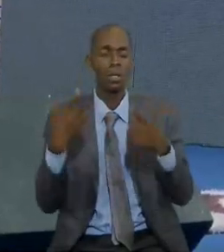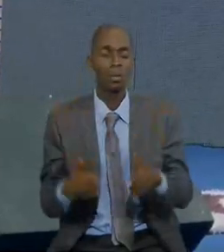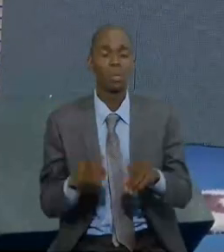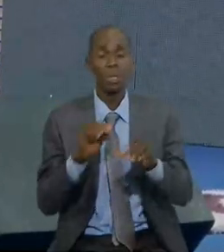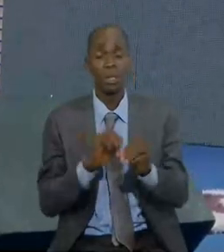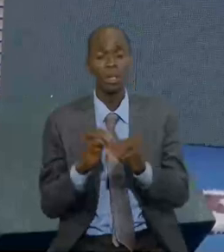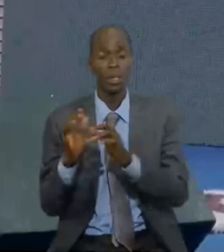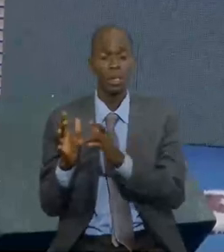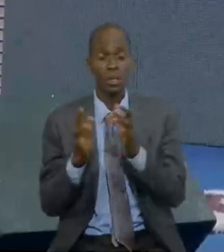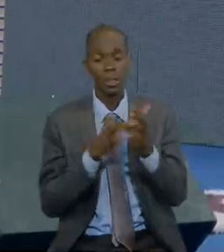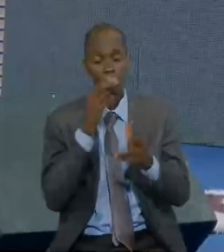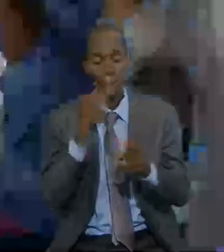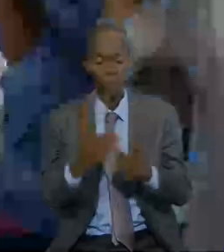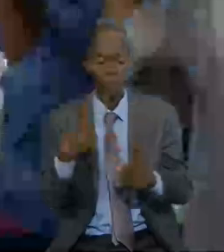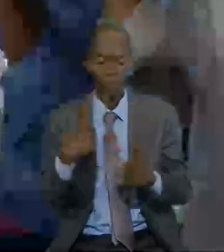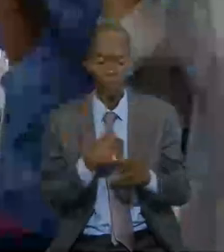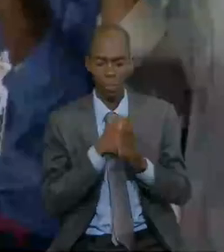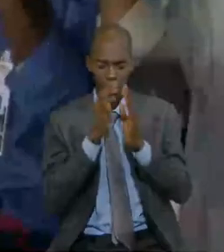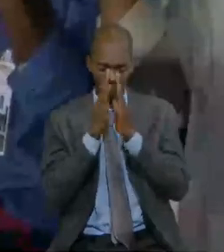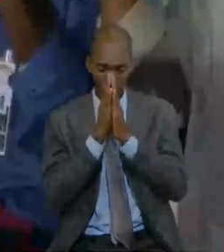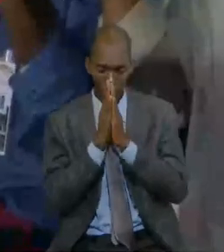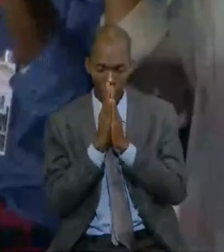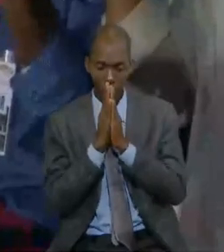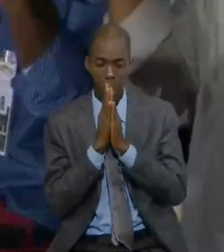parce que nous savons que c'est fait